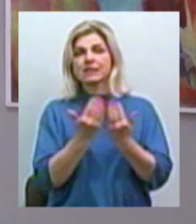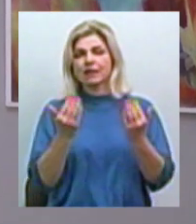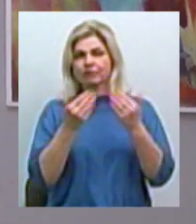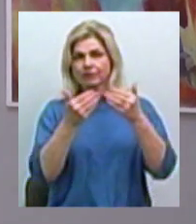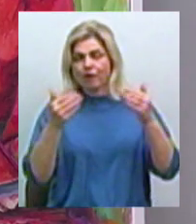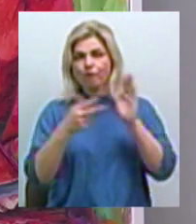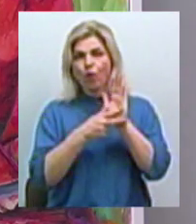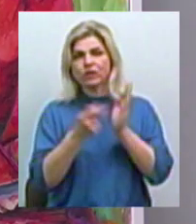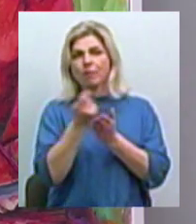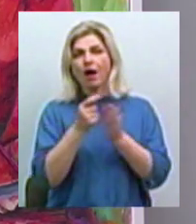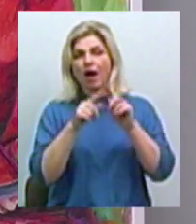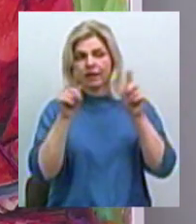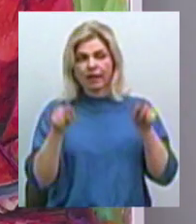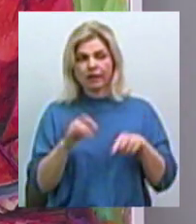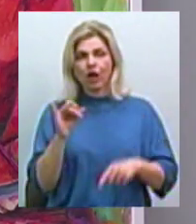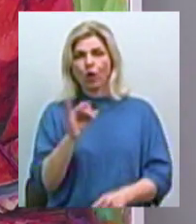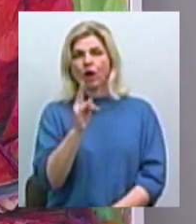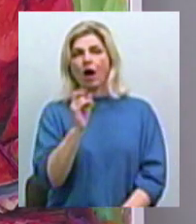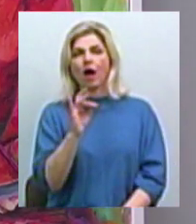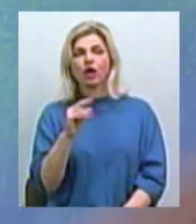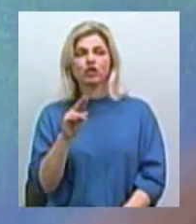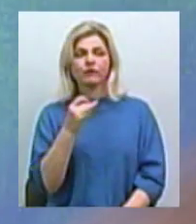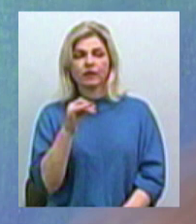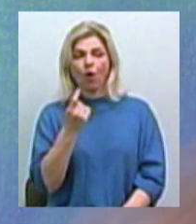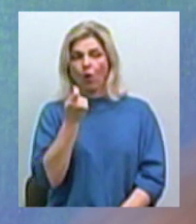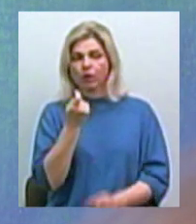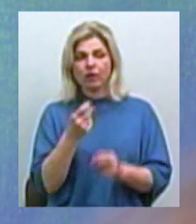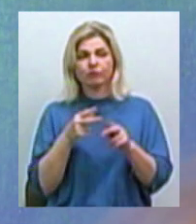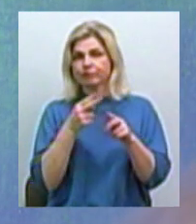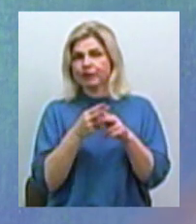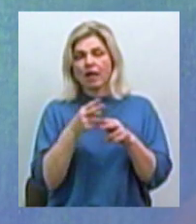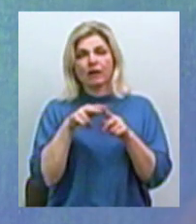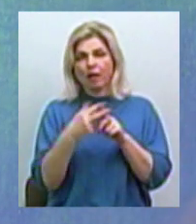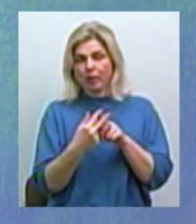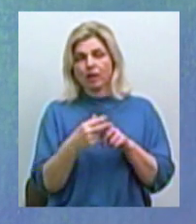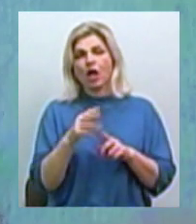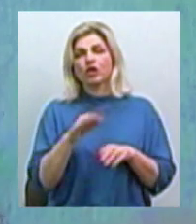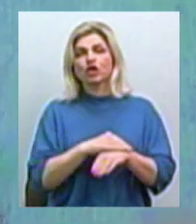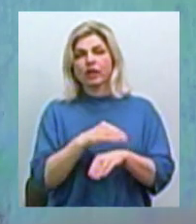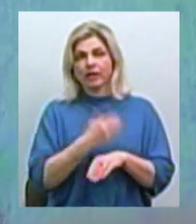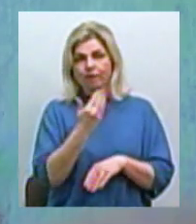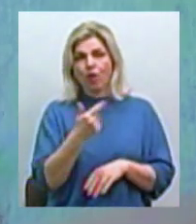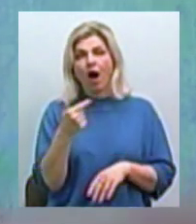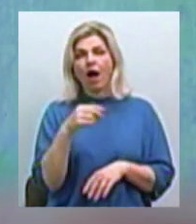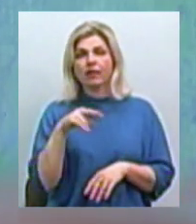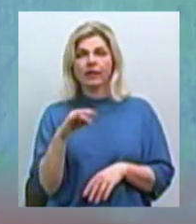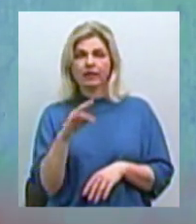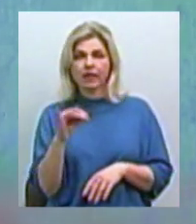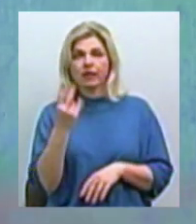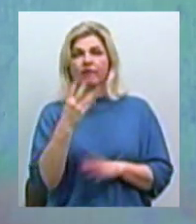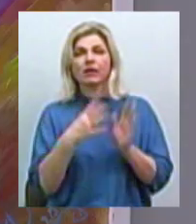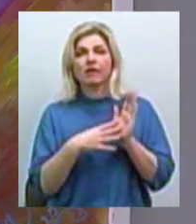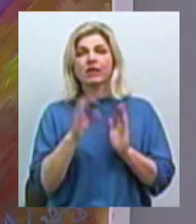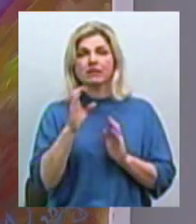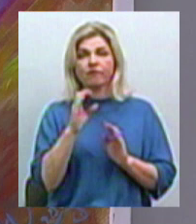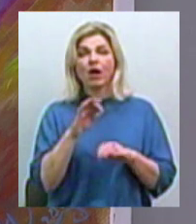картин Ігоря Карачевського, одна з яких недописана. Це портрет дружини Галини Карачевської. 29 вересня